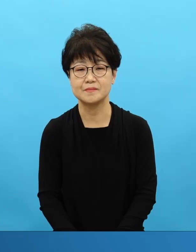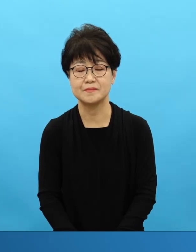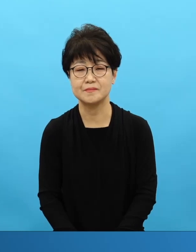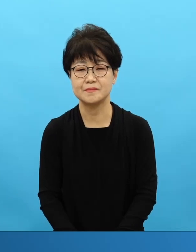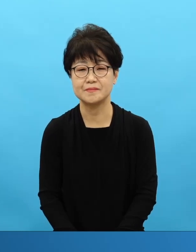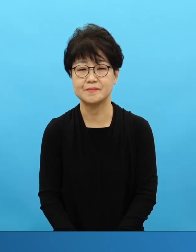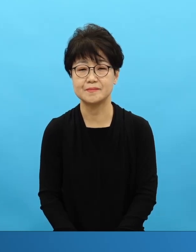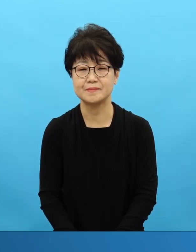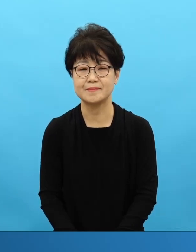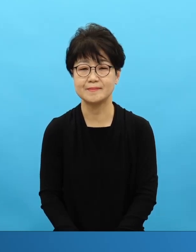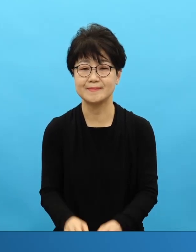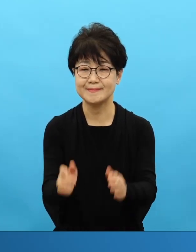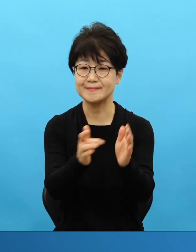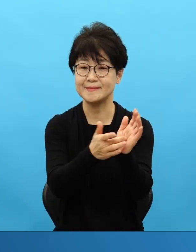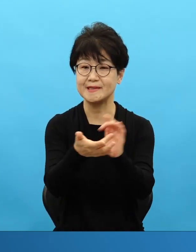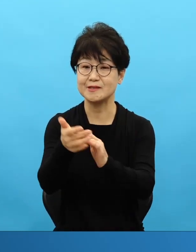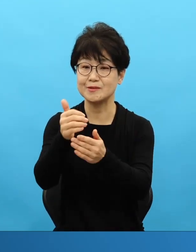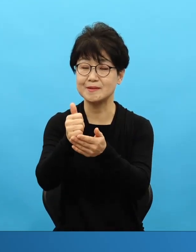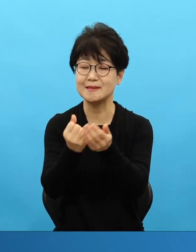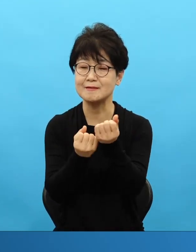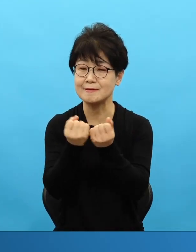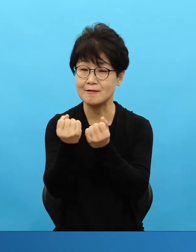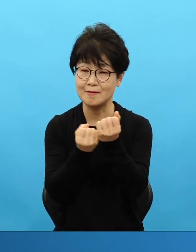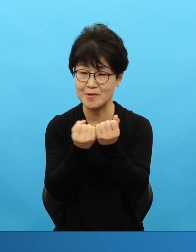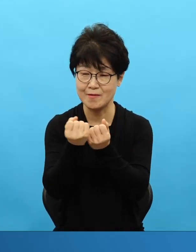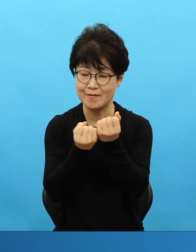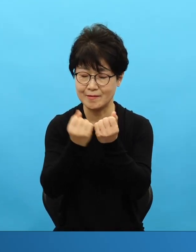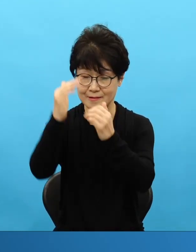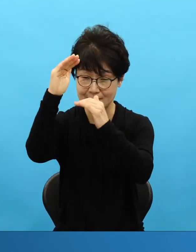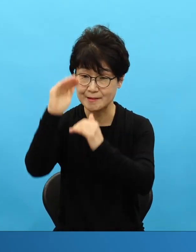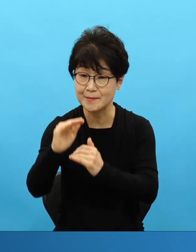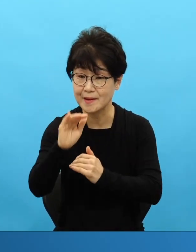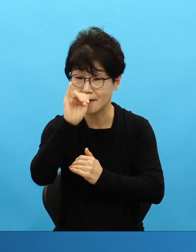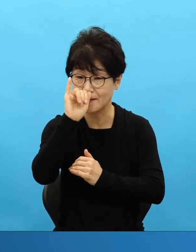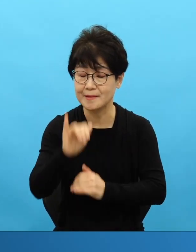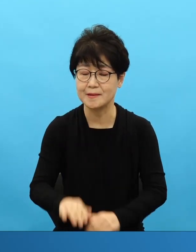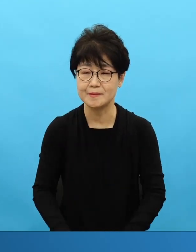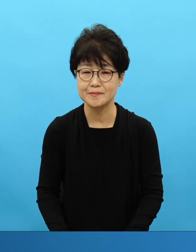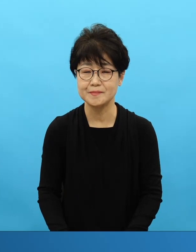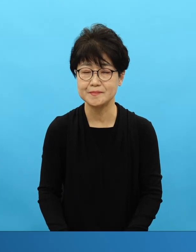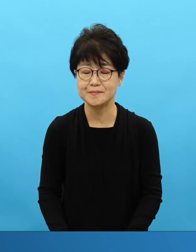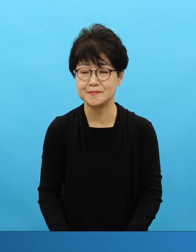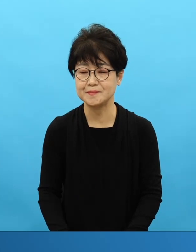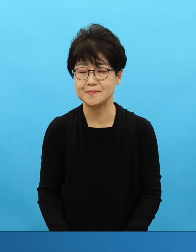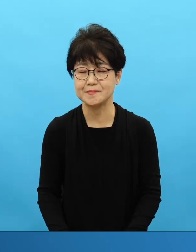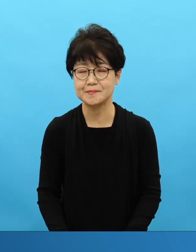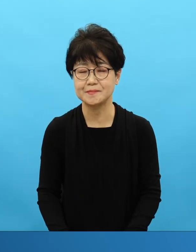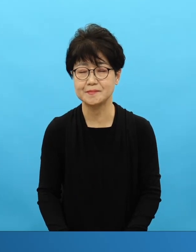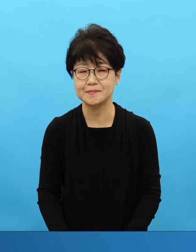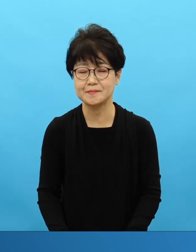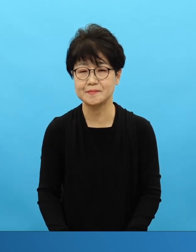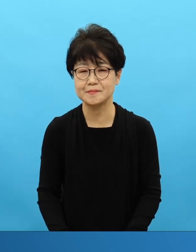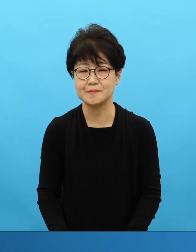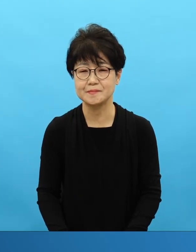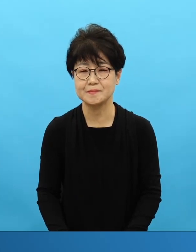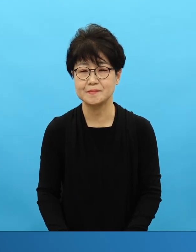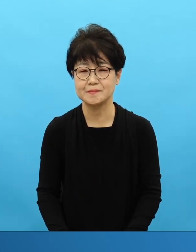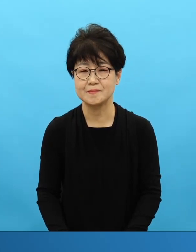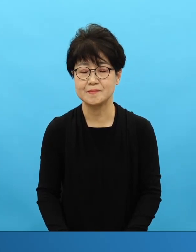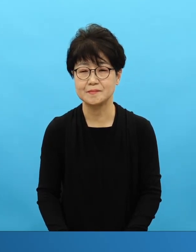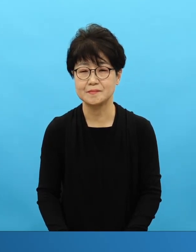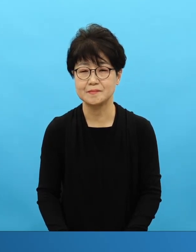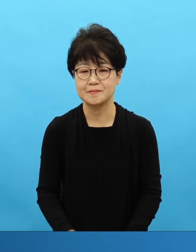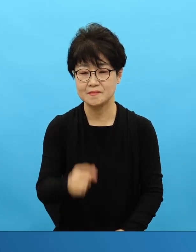예수님께서 이렇게 설명하셨어요. Jesus explained it this way. 기도 가르쳐주세요 하니까 하나님의 나라